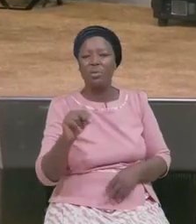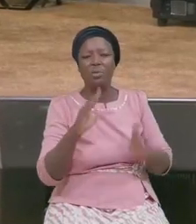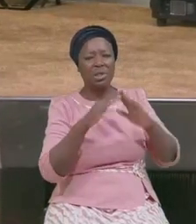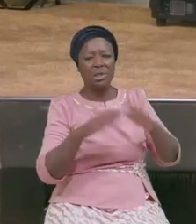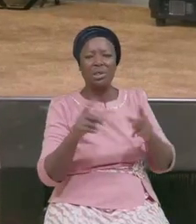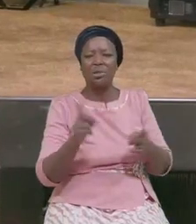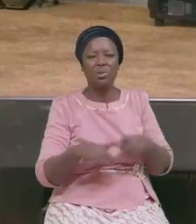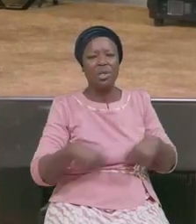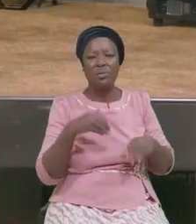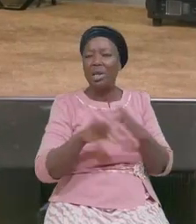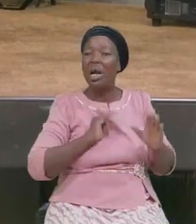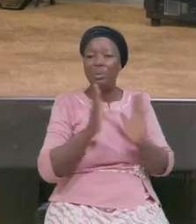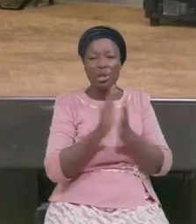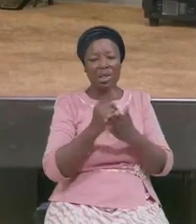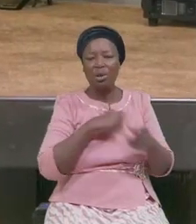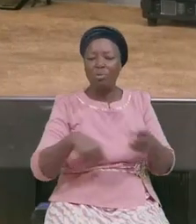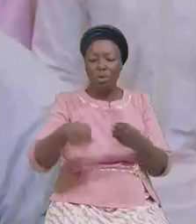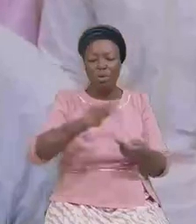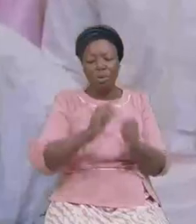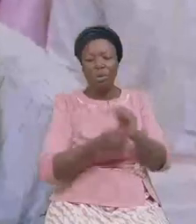retourne toutes choses en ordre.